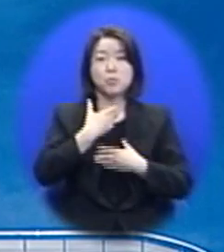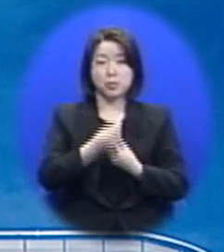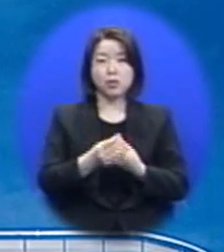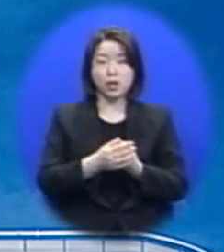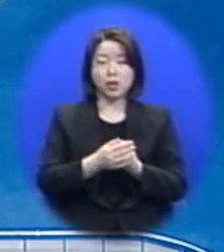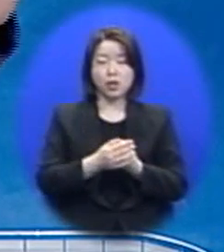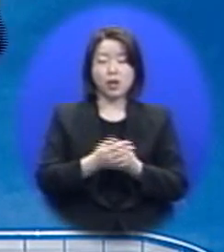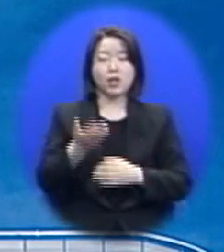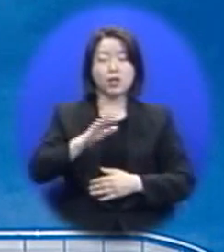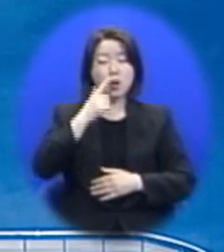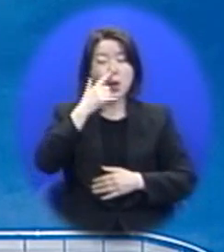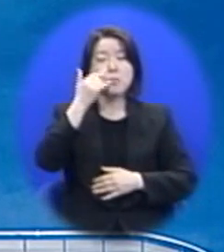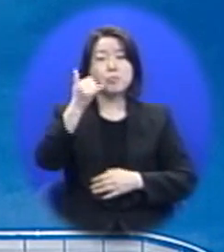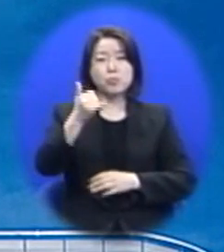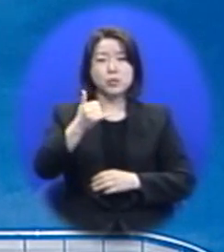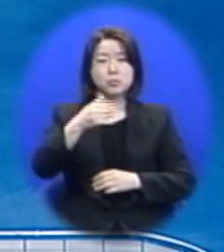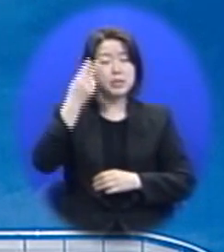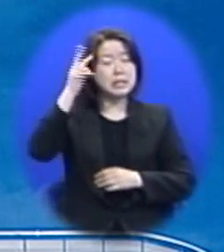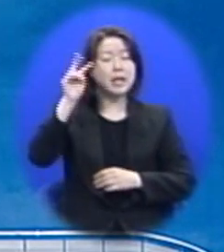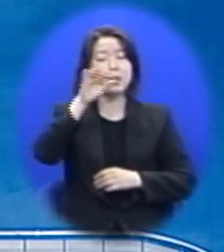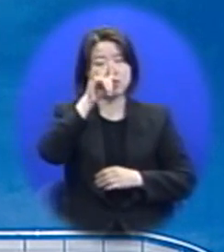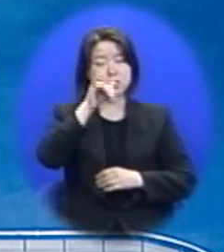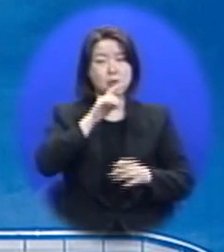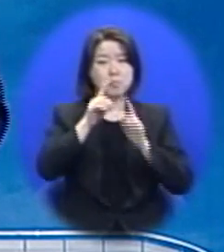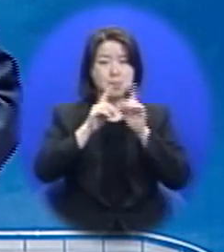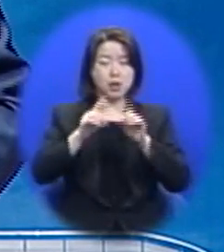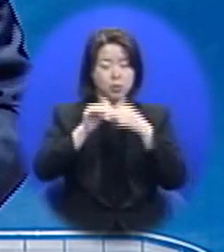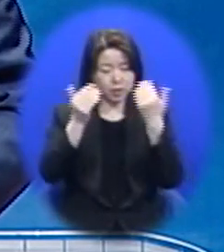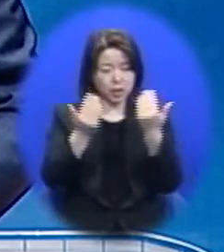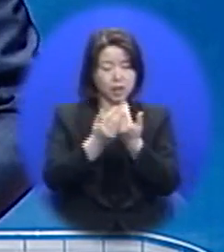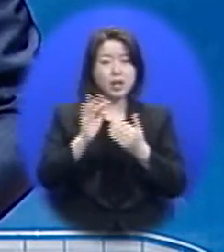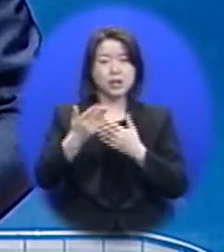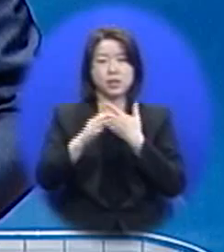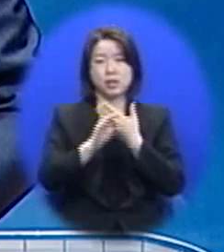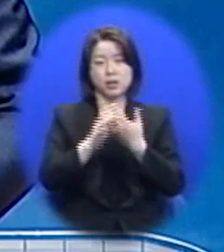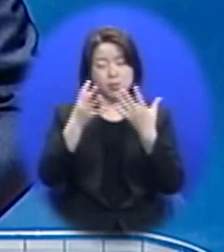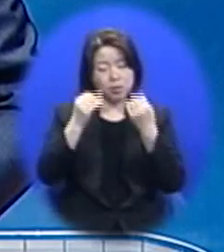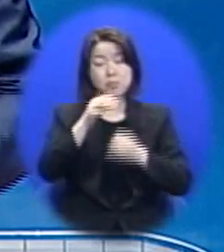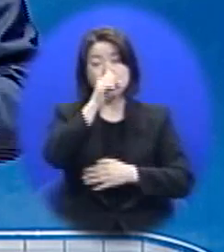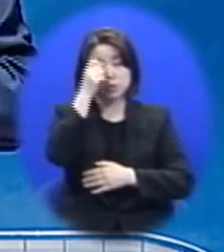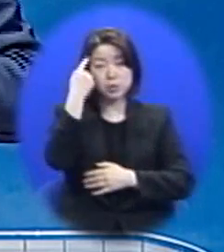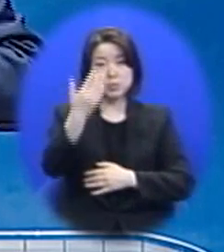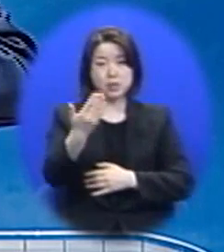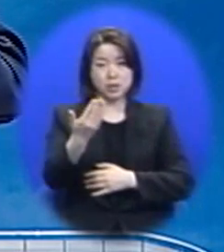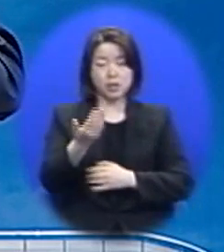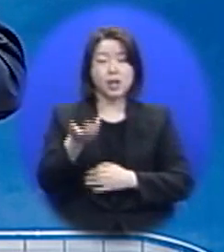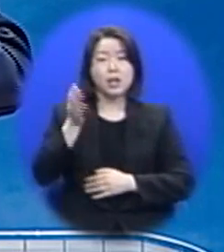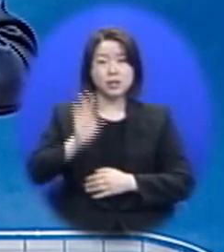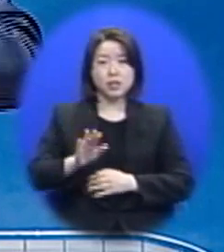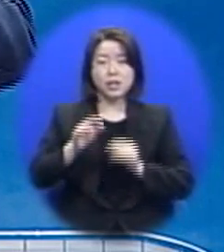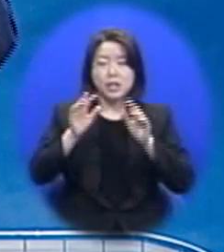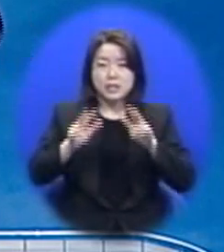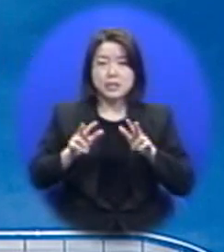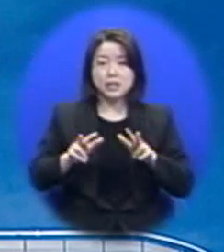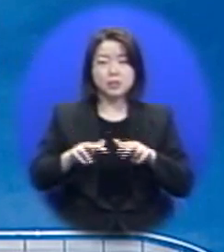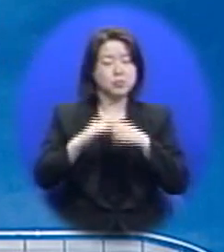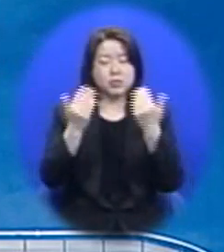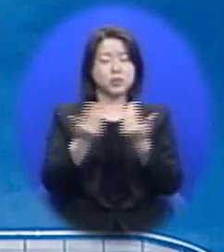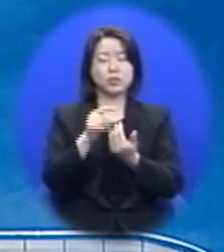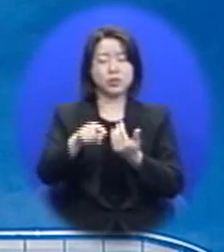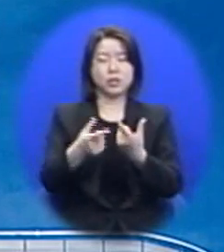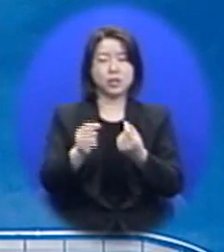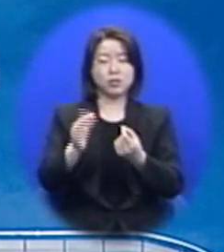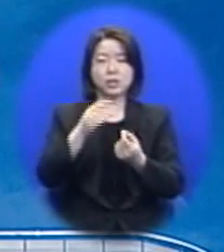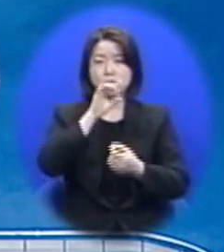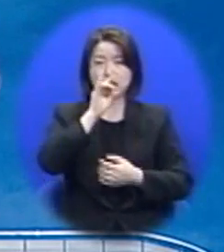아, 말로 다 되면 얼마나 좋아요. 이제는 그렇지 않습니다. 만약에 제가 이 시간 여러분들이 다